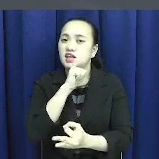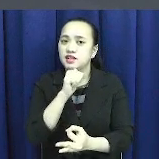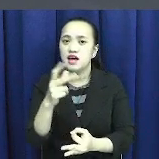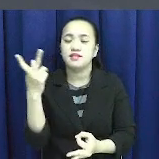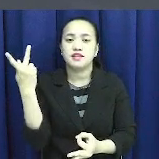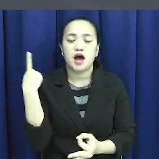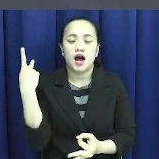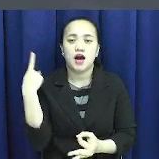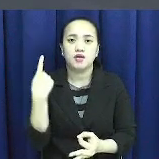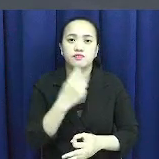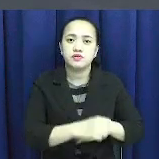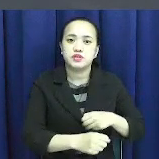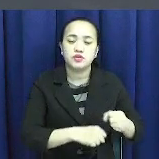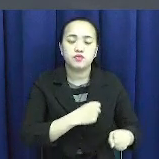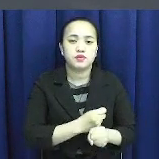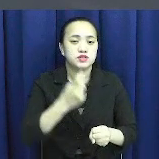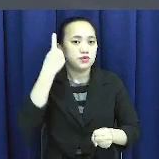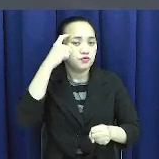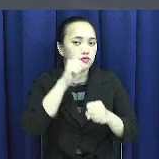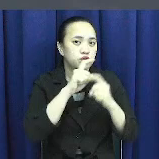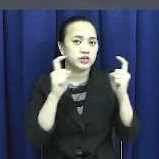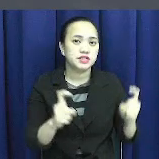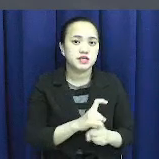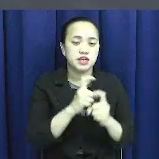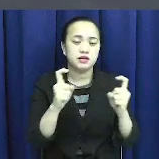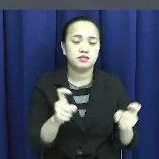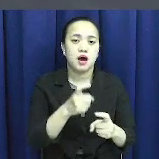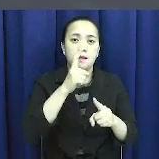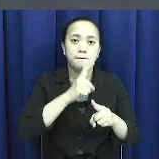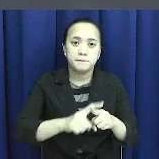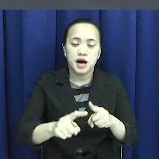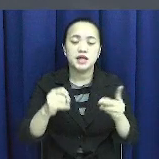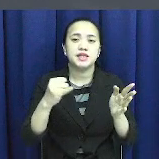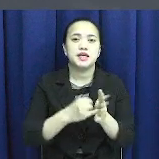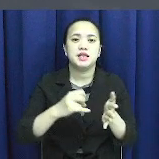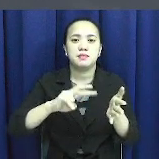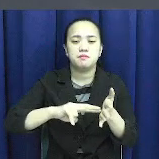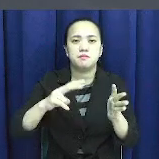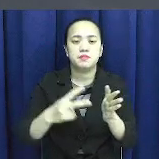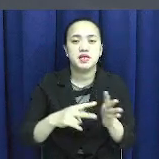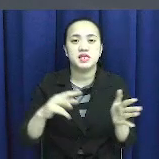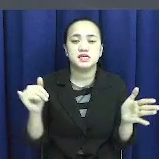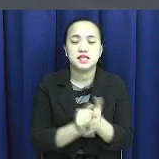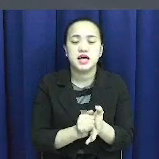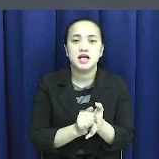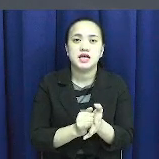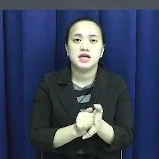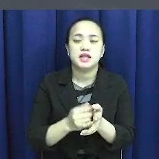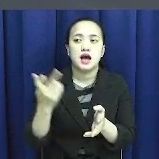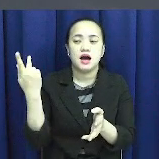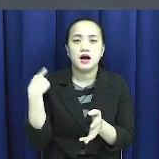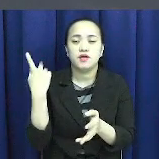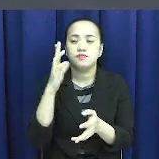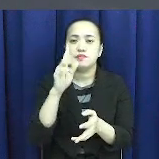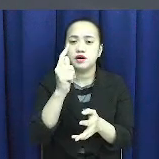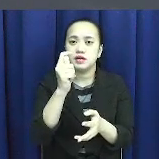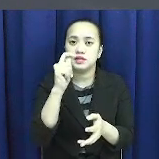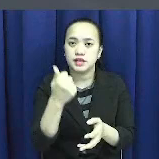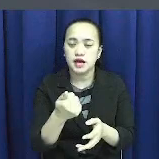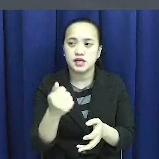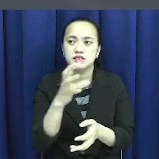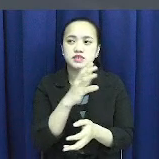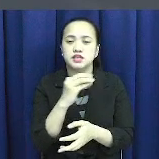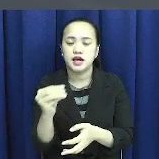sin. Napag-aralan na po natin yan. Kung naalala nyo po yung episode natin patungkol sa penitensya, there is no